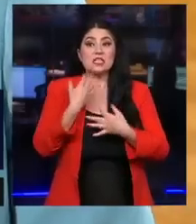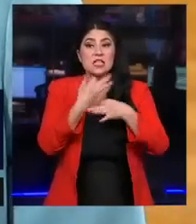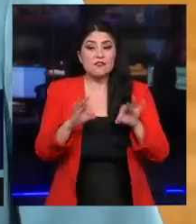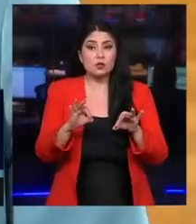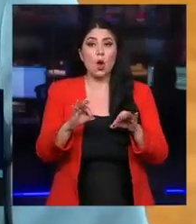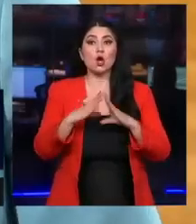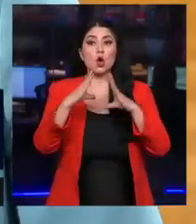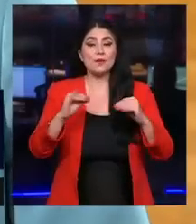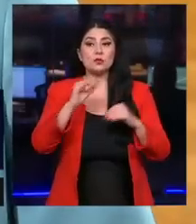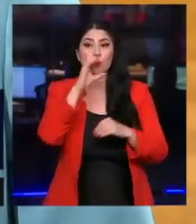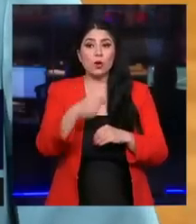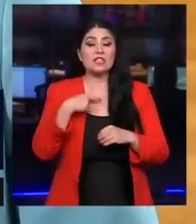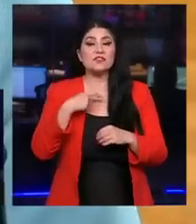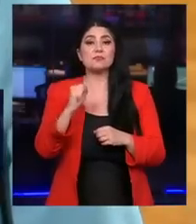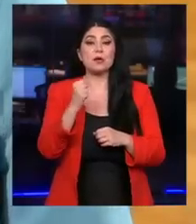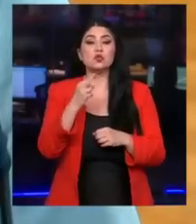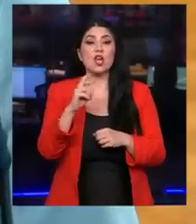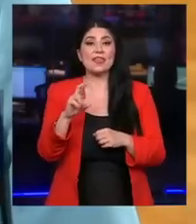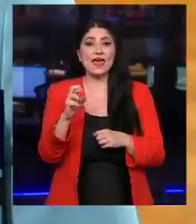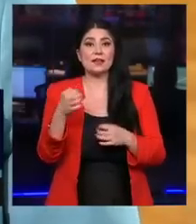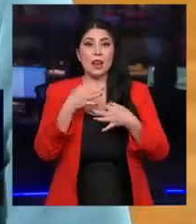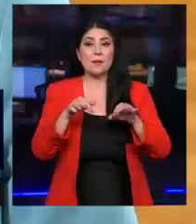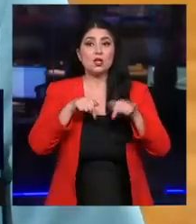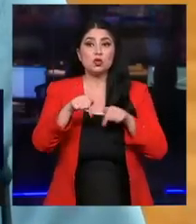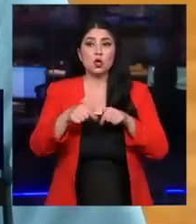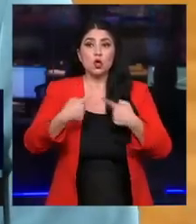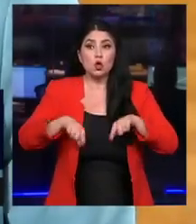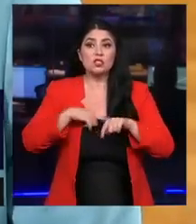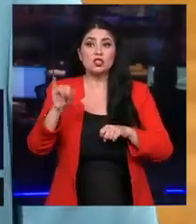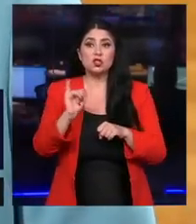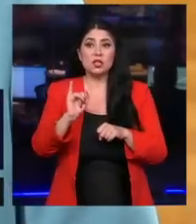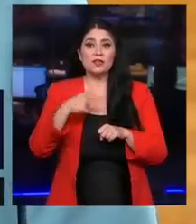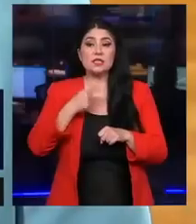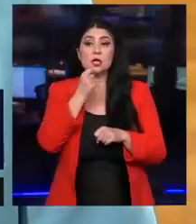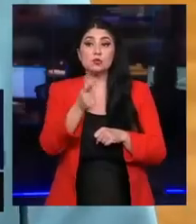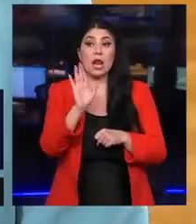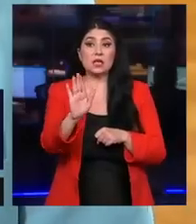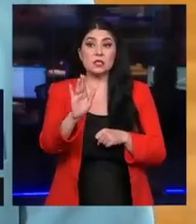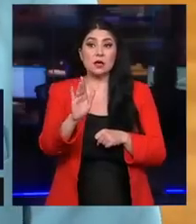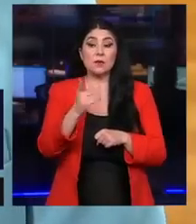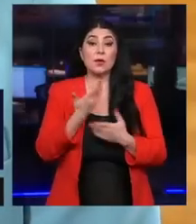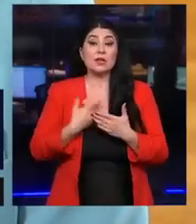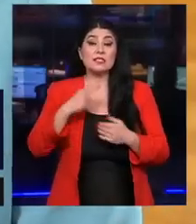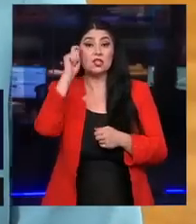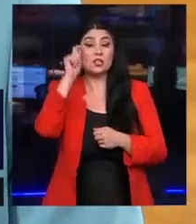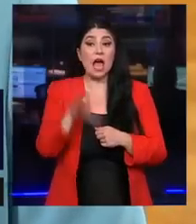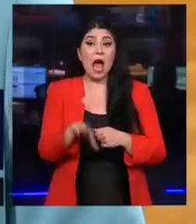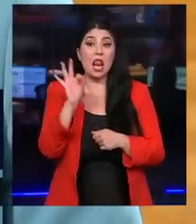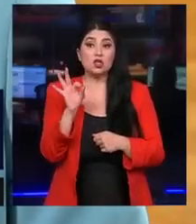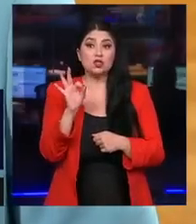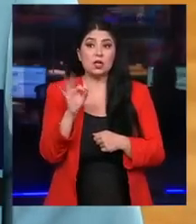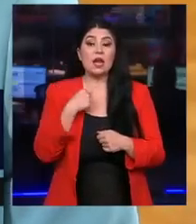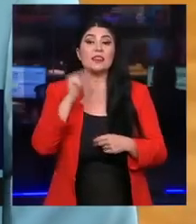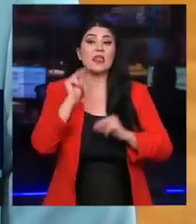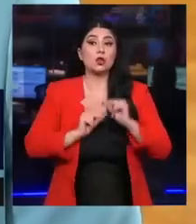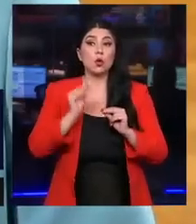decision to allow Romania and Bulgaria into Schengen? And we are the ones who have to answer that as directly elected citizens. This is what we